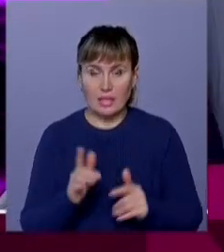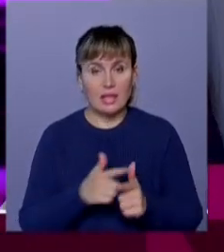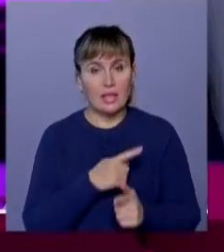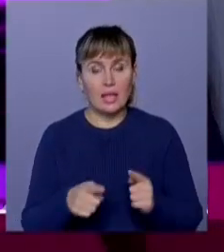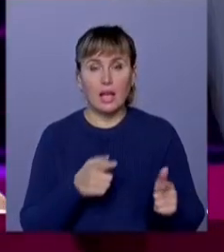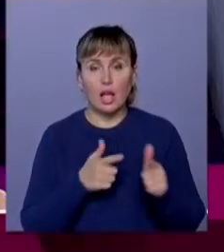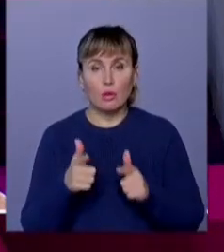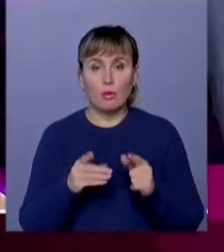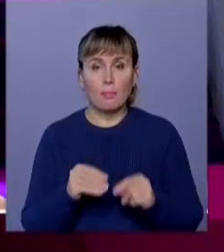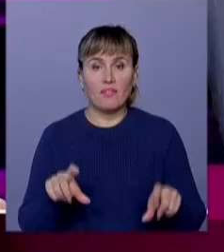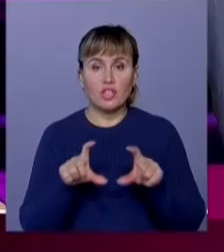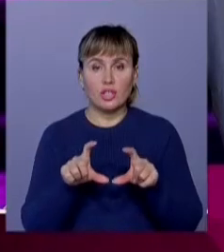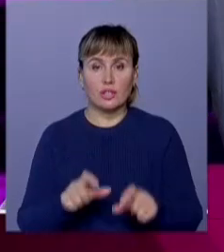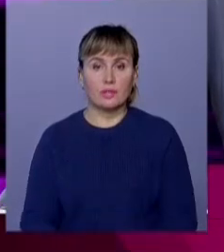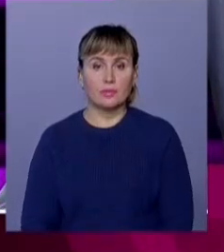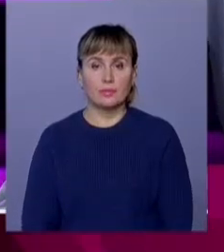повышению?